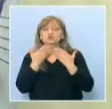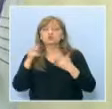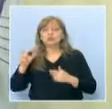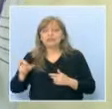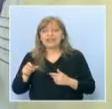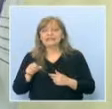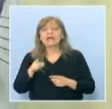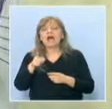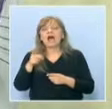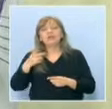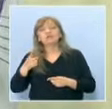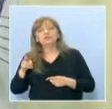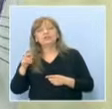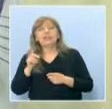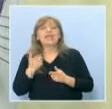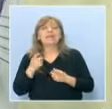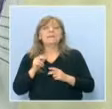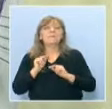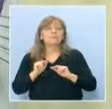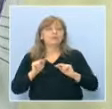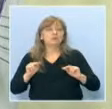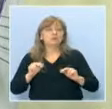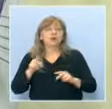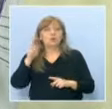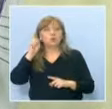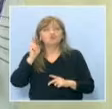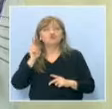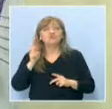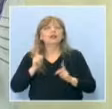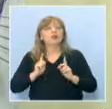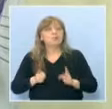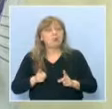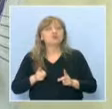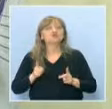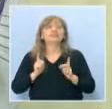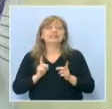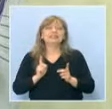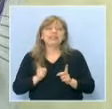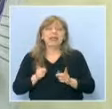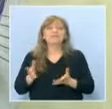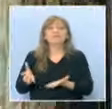са категорични, че учителят може и трябва да намери път към всяко дете.